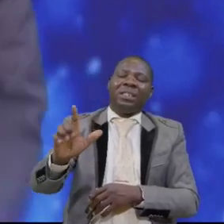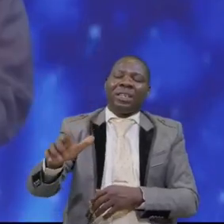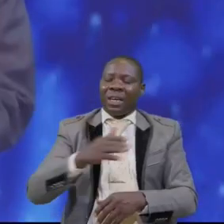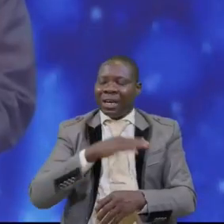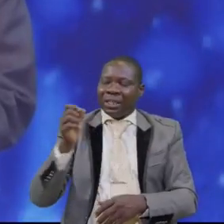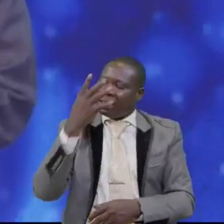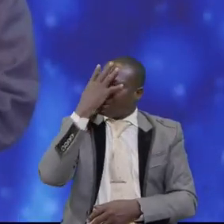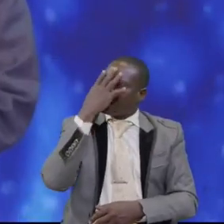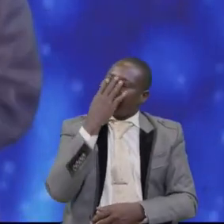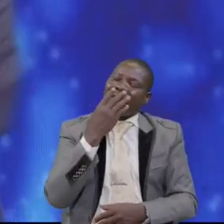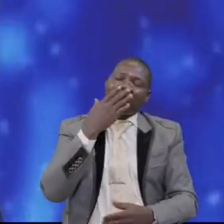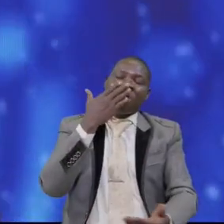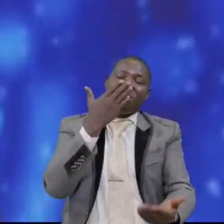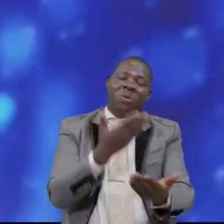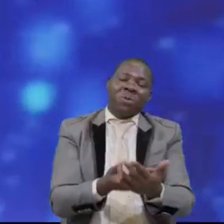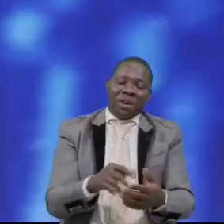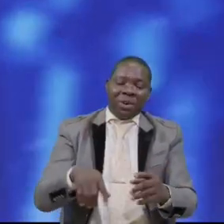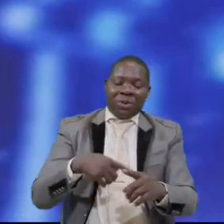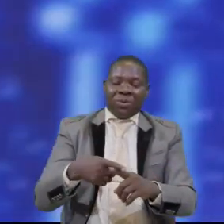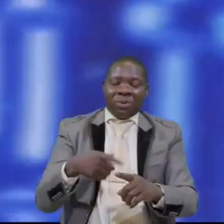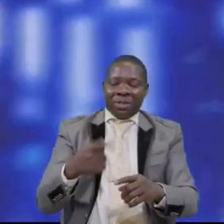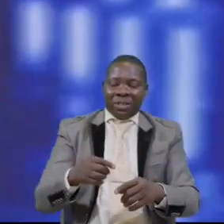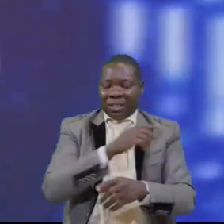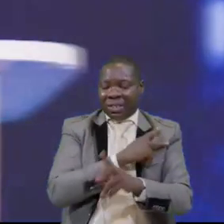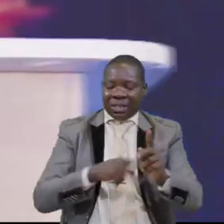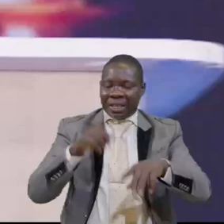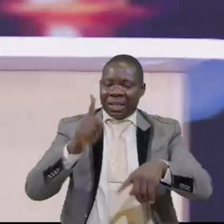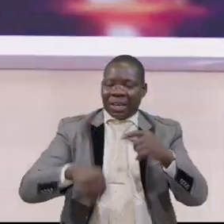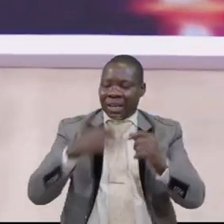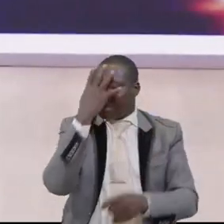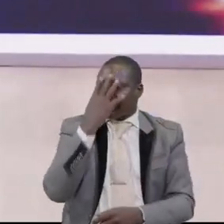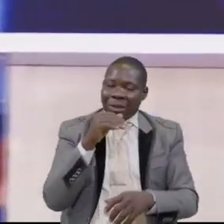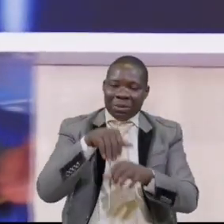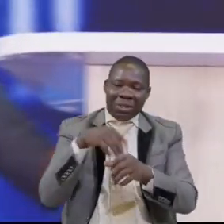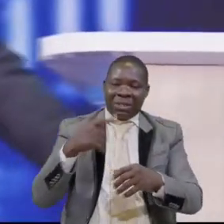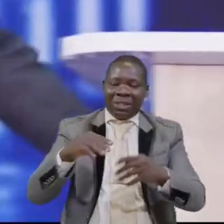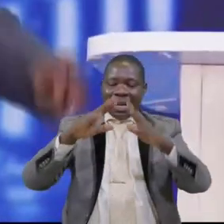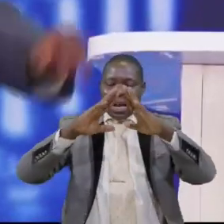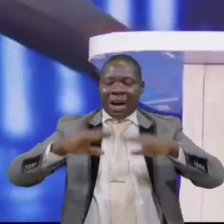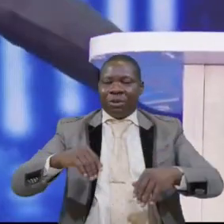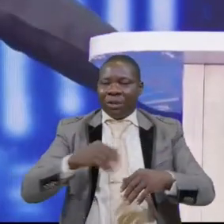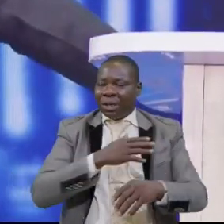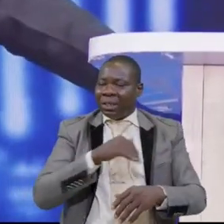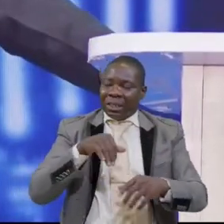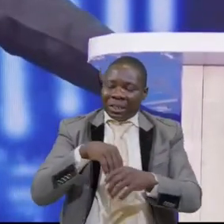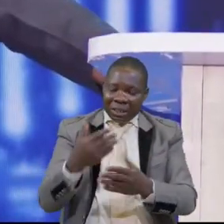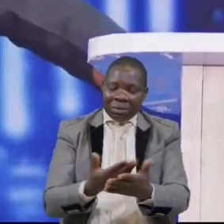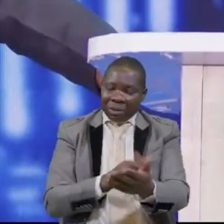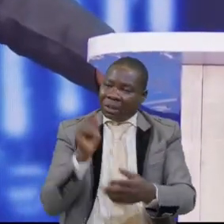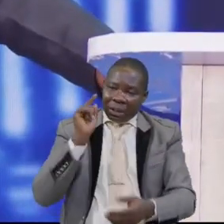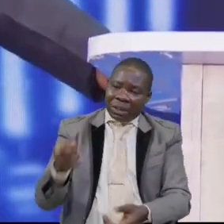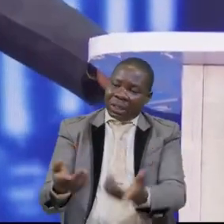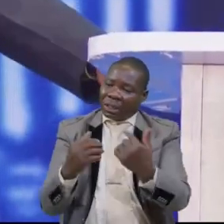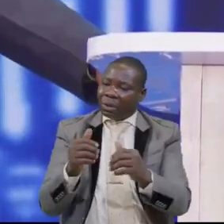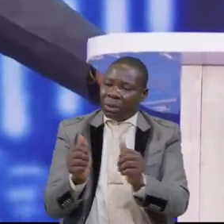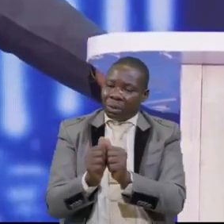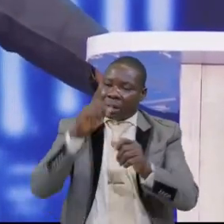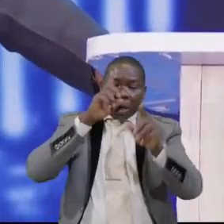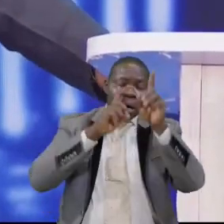n'arrivait même pas à dormir dans son palais. Alors le roi est venu très tôt le matin avec une voix lamentable et a dit, Daniel,